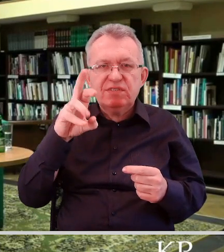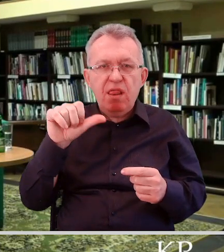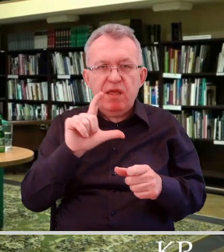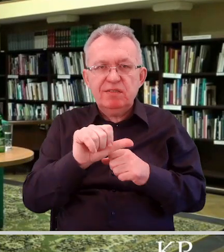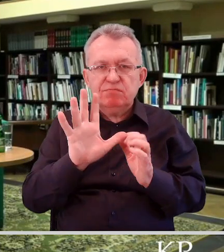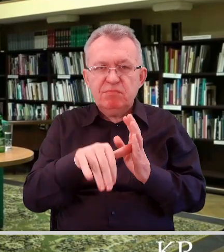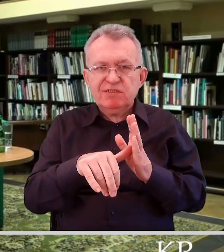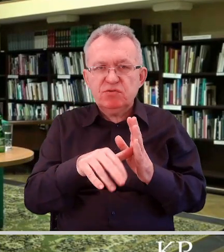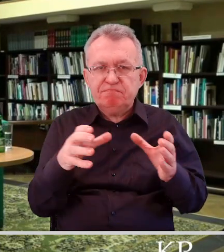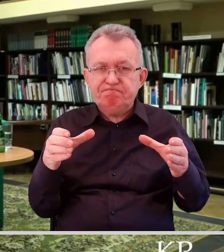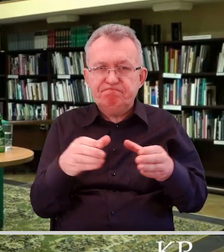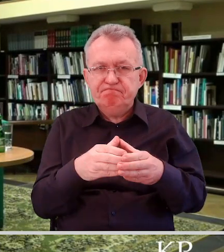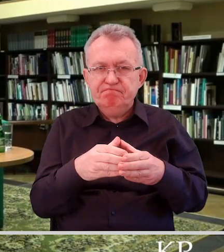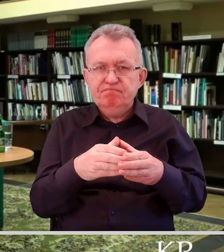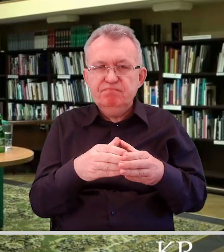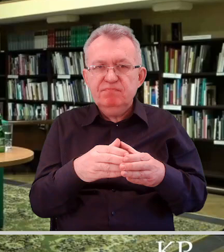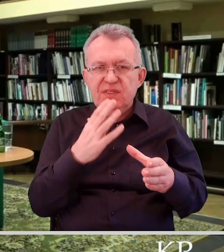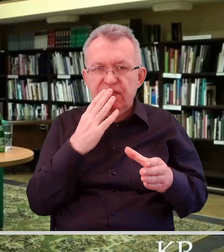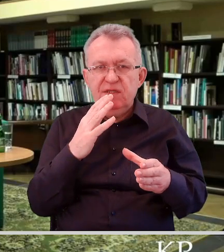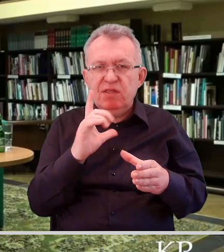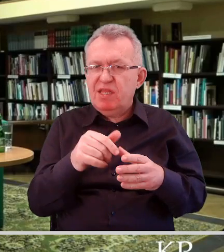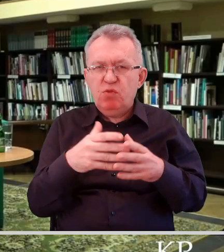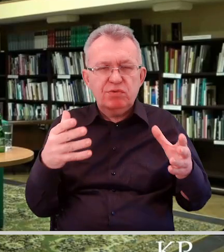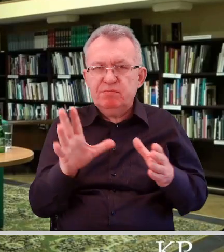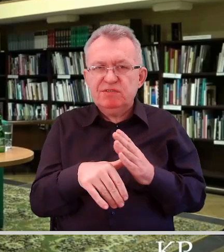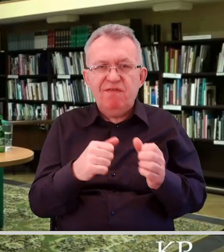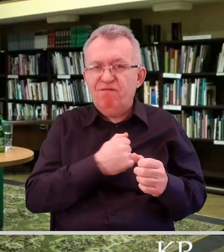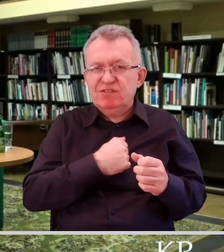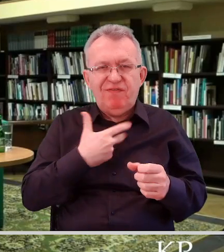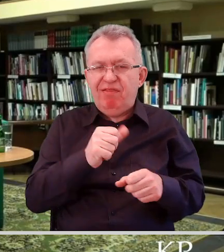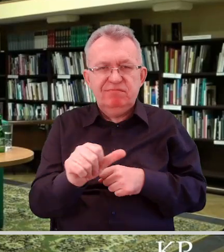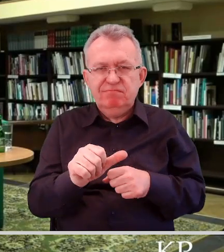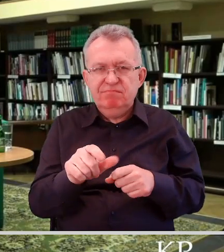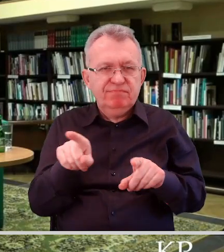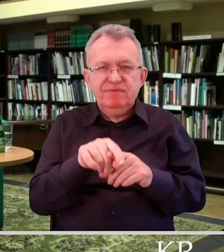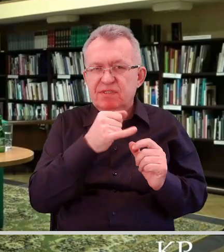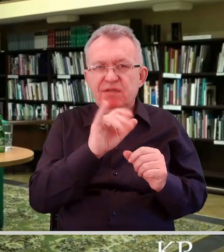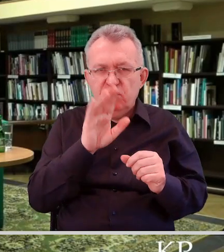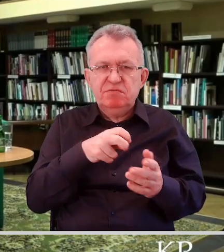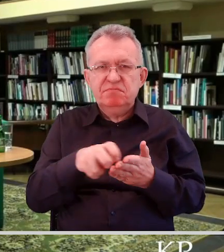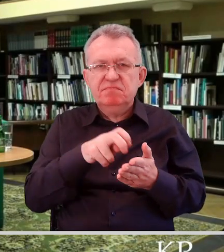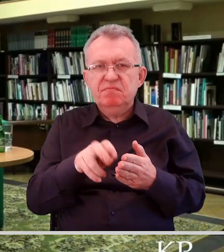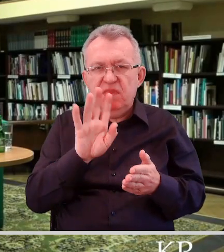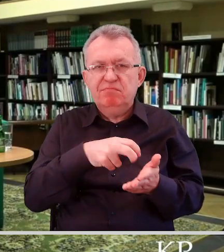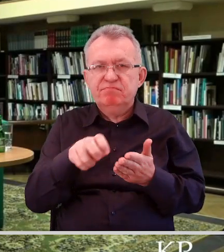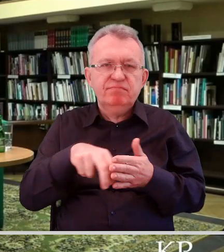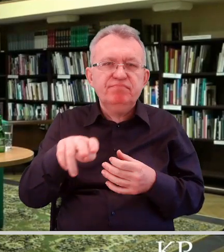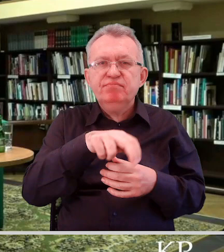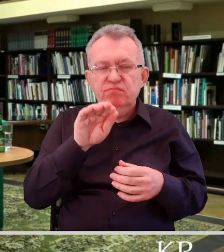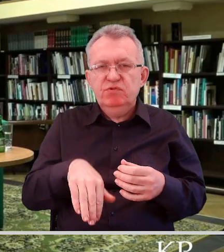takim kompaktowym, jakby no niedużym, no to nie jest Warszawa, to jest coś takiego, co się da ogarnąć na piechotę